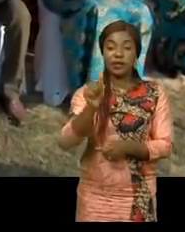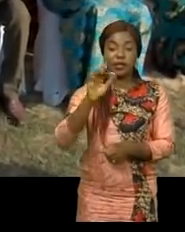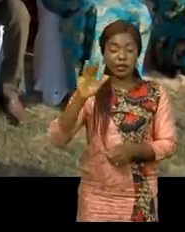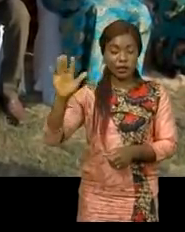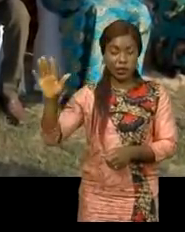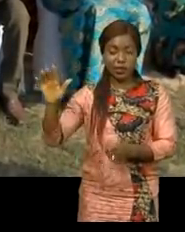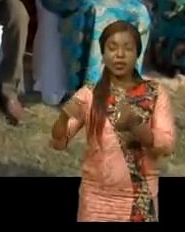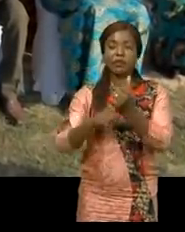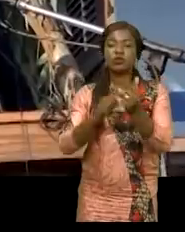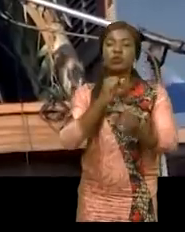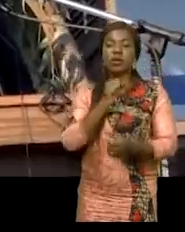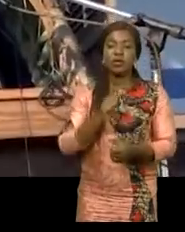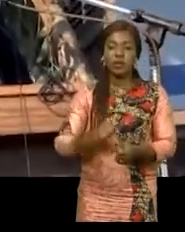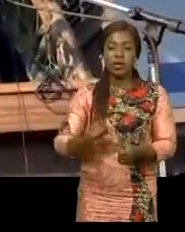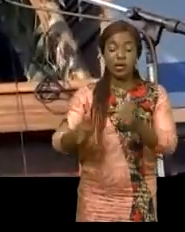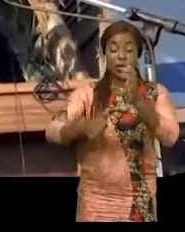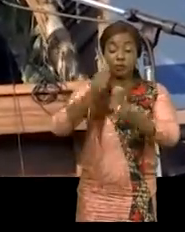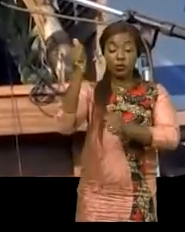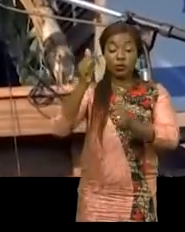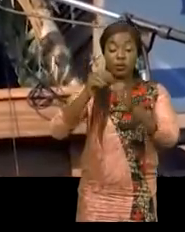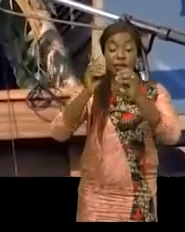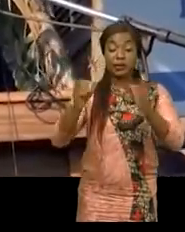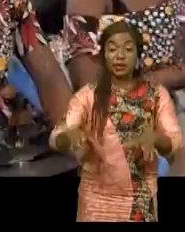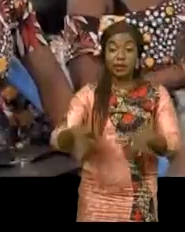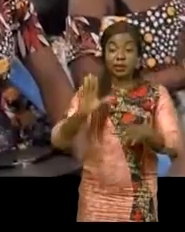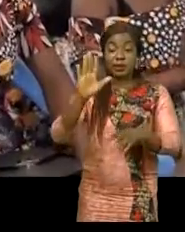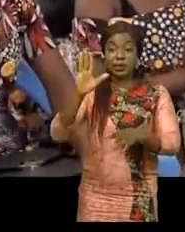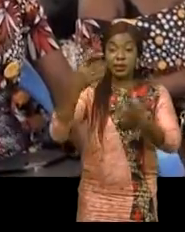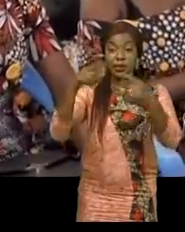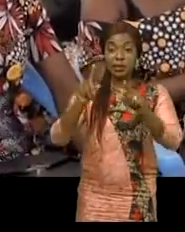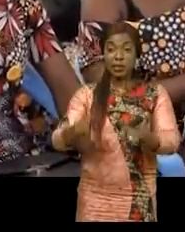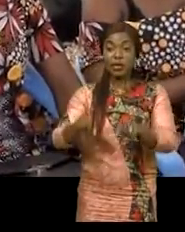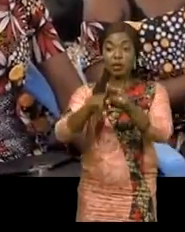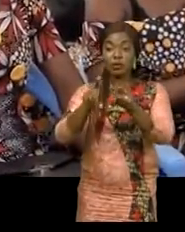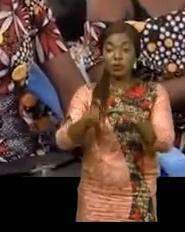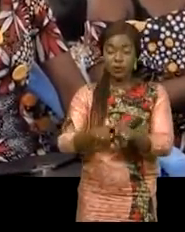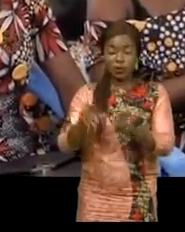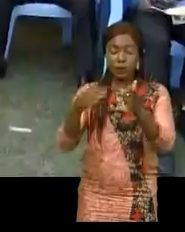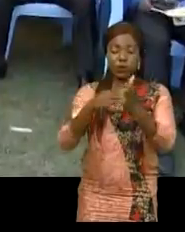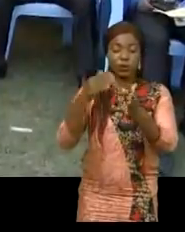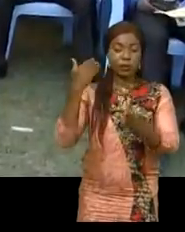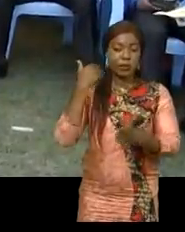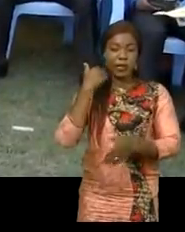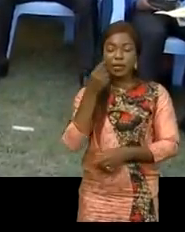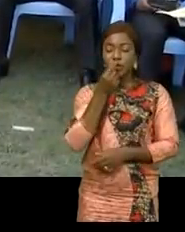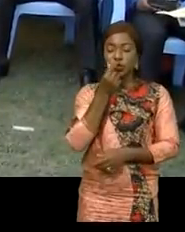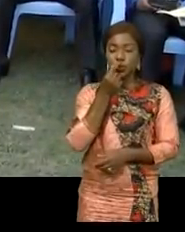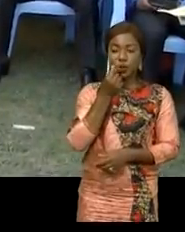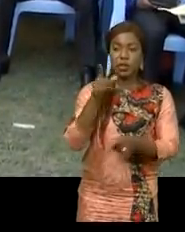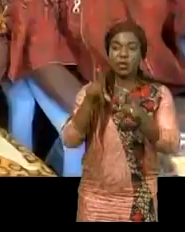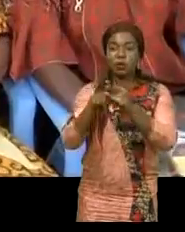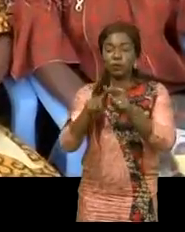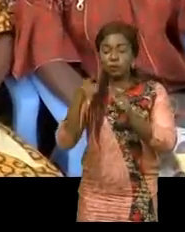personnes âgées à plus de 55 ans et les autres est prédisposé à des maladies comme le diabète l'hypertension artérielle